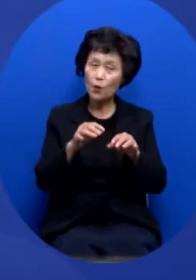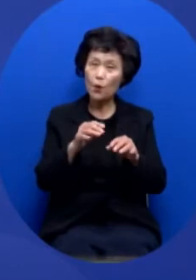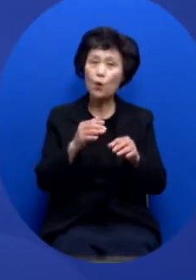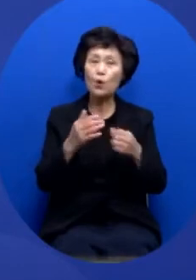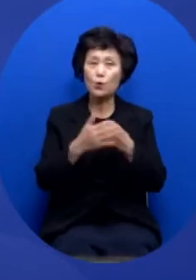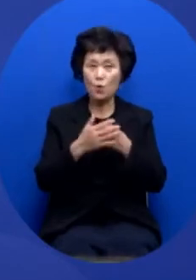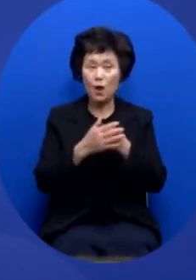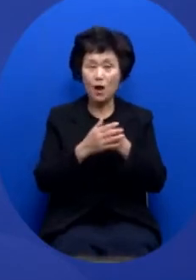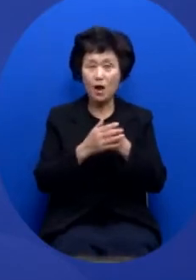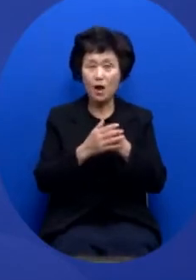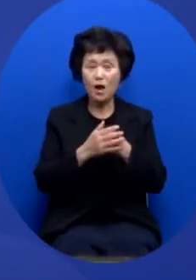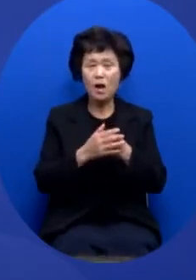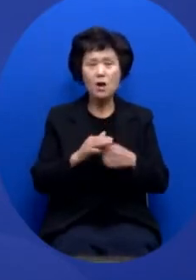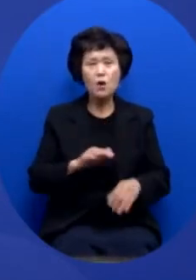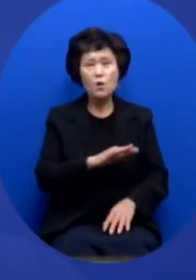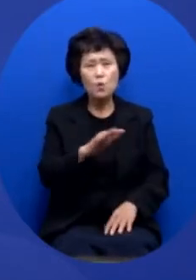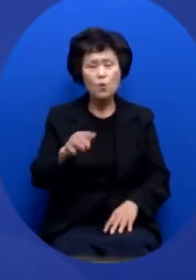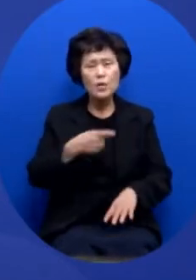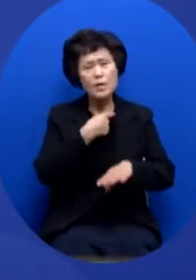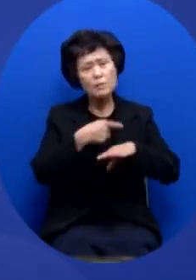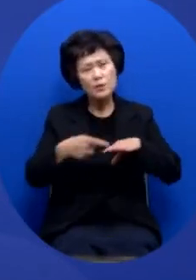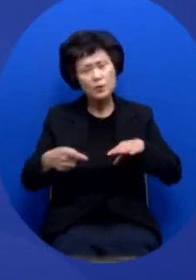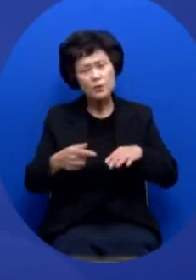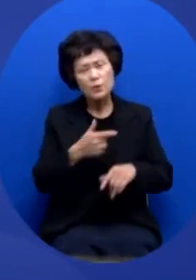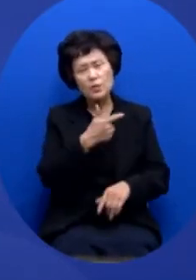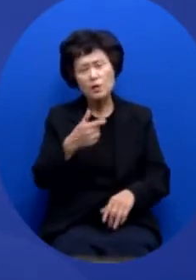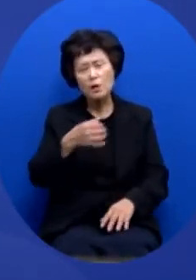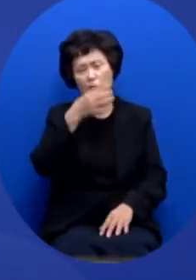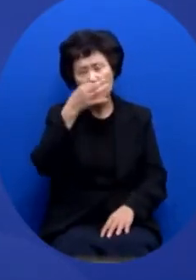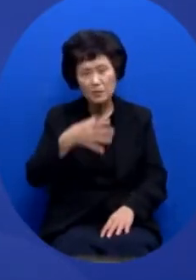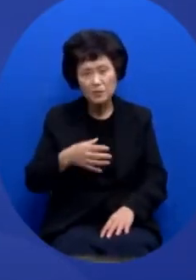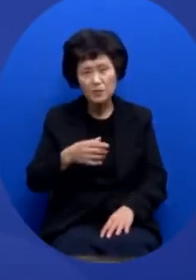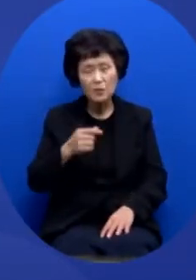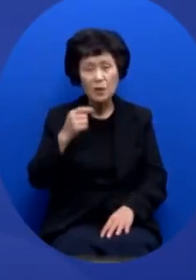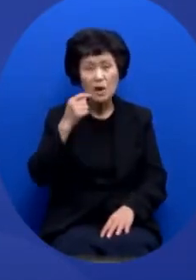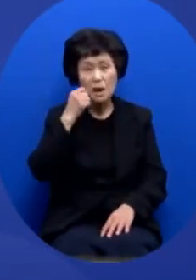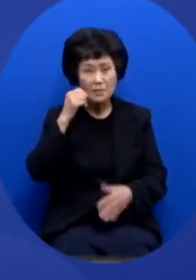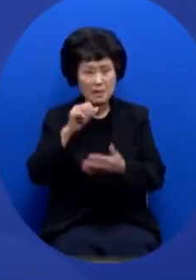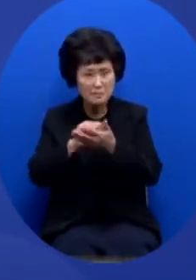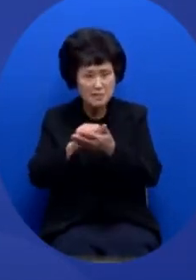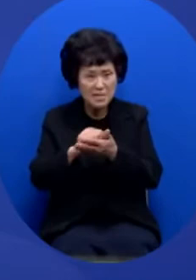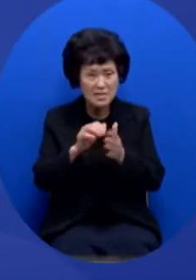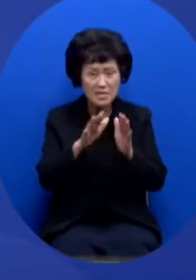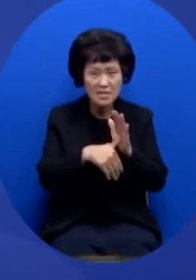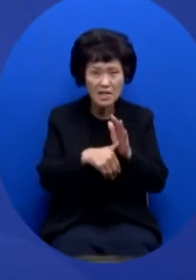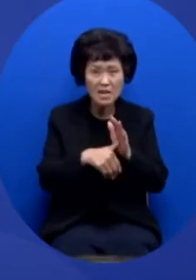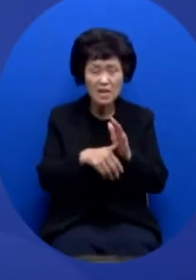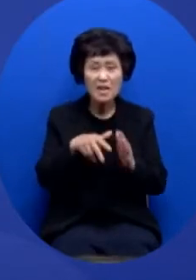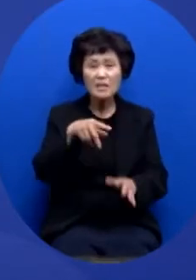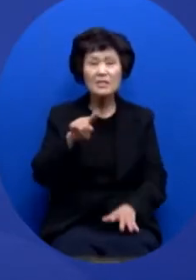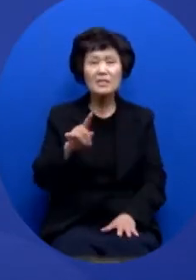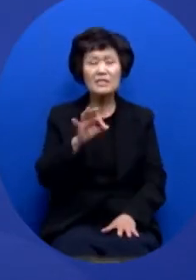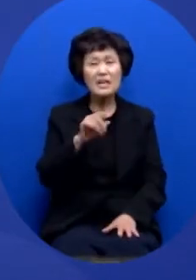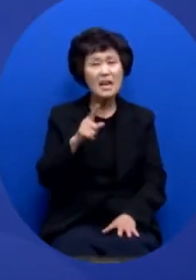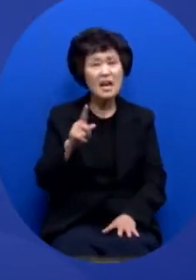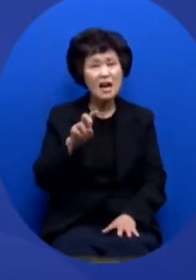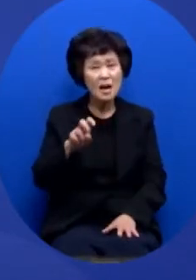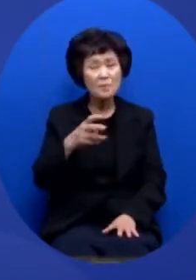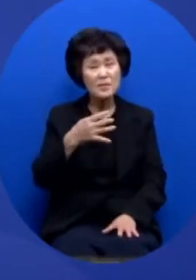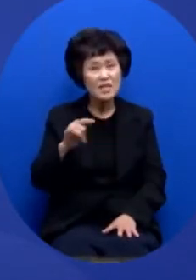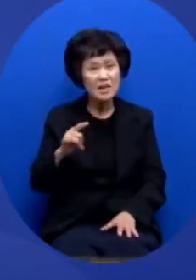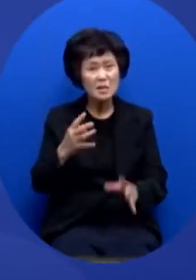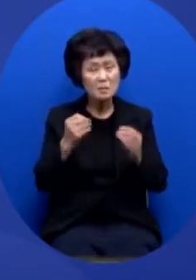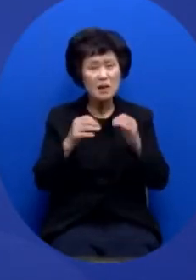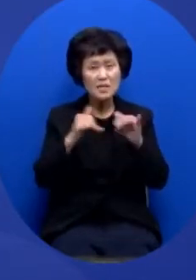동포들이 너무나 힘들고 일제에 의해서 막 제암리 같은 데서는 29명이나 죽고 그런 현장을 보면서 예. 이분들이